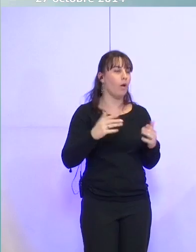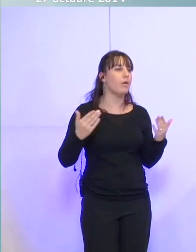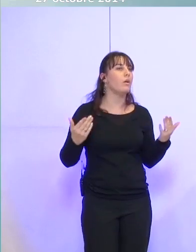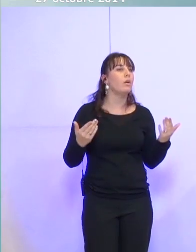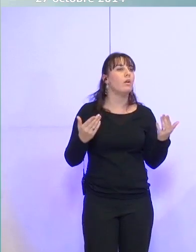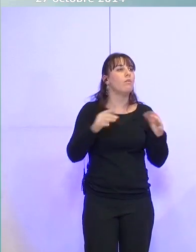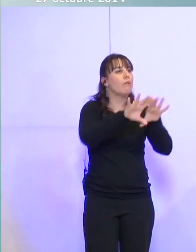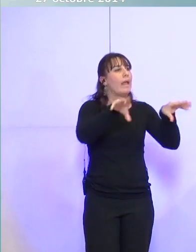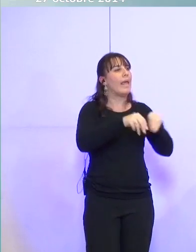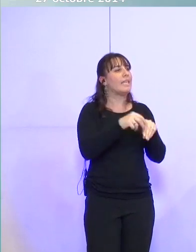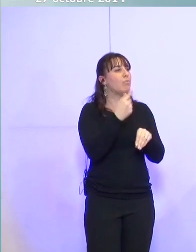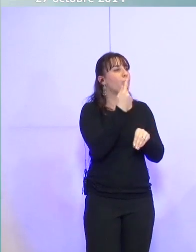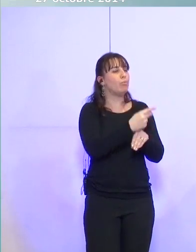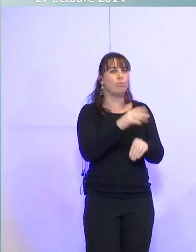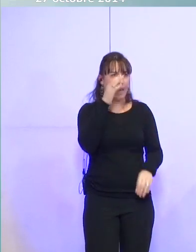qui différencie votre équipe des